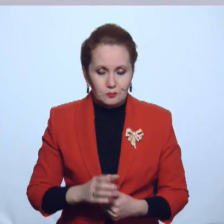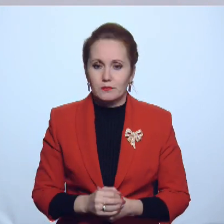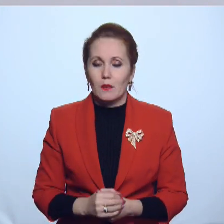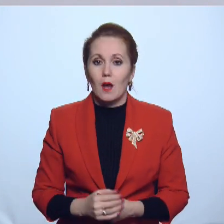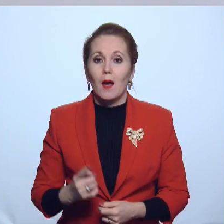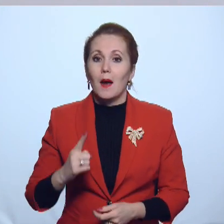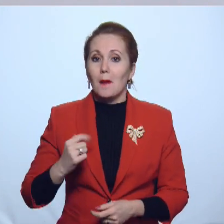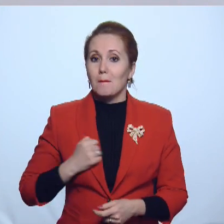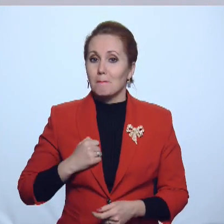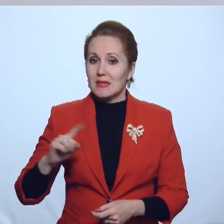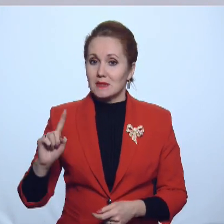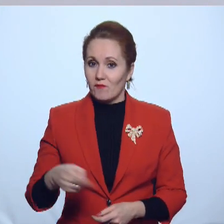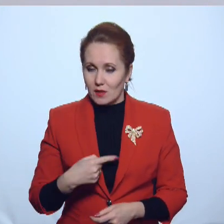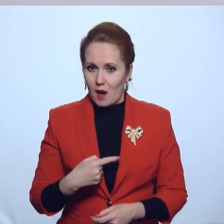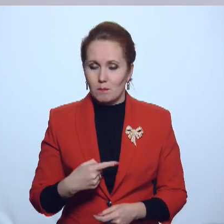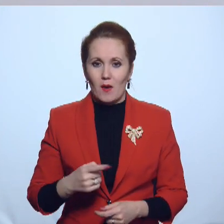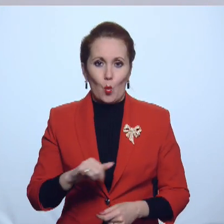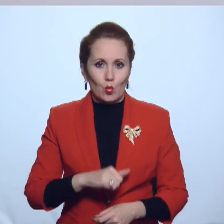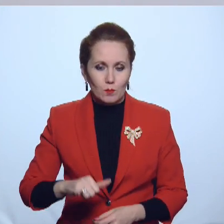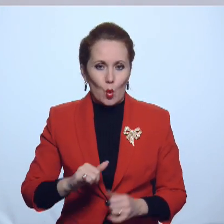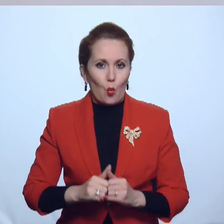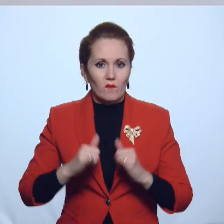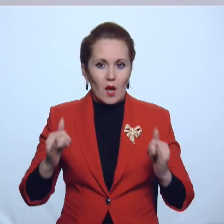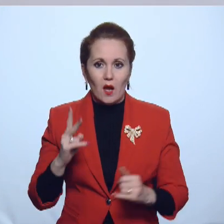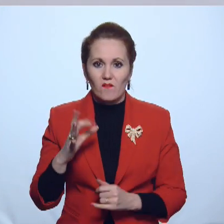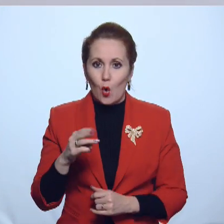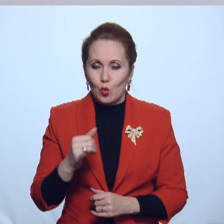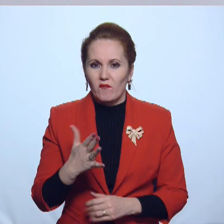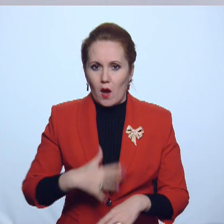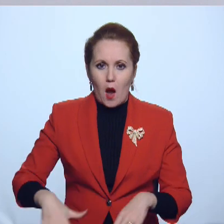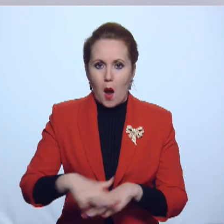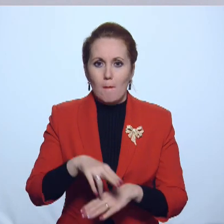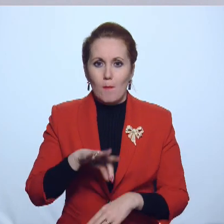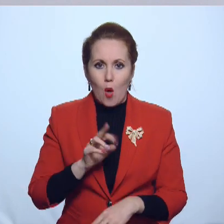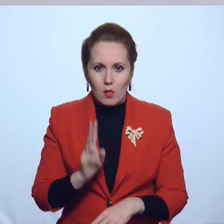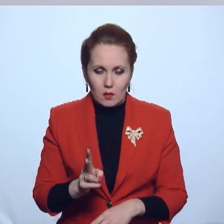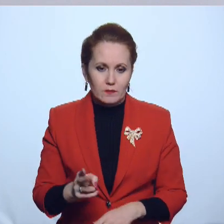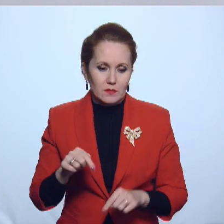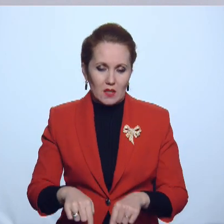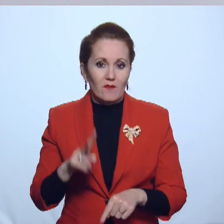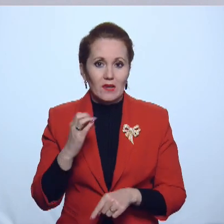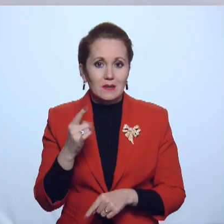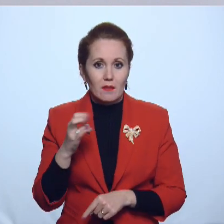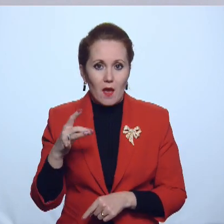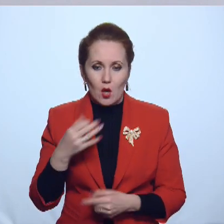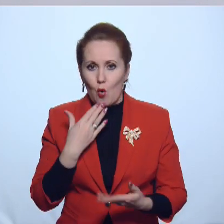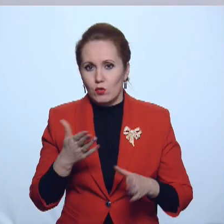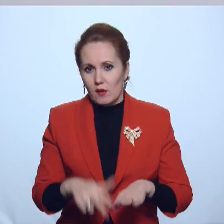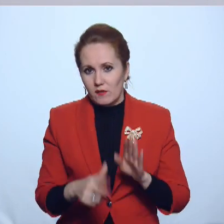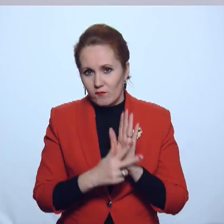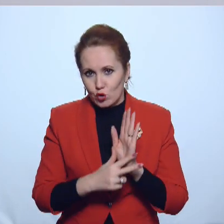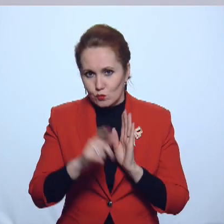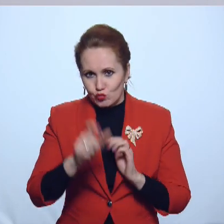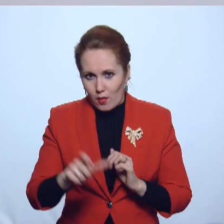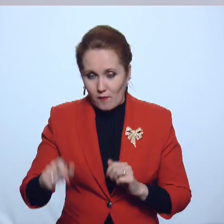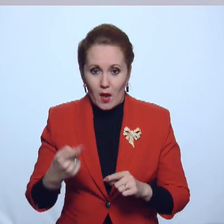Призывникам Удмуртии увеличили квоту в полк, расположенный в Кизнере. Служить на родине оставят 80 человек. Это в 4 раза больше, чем в прошлом